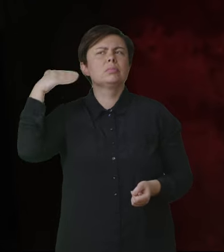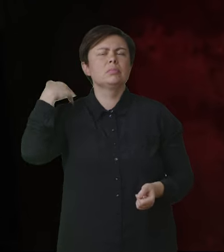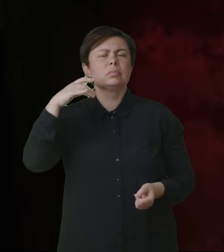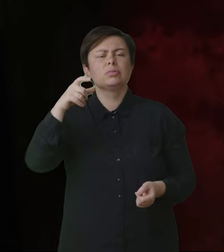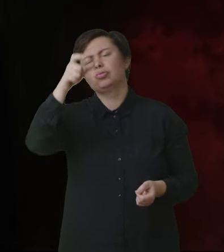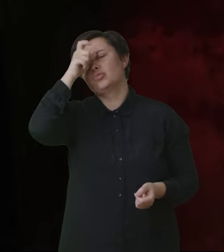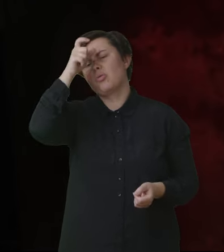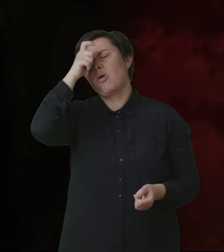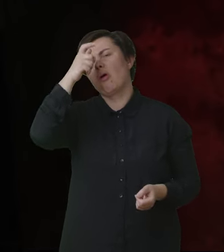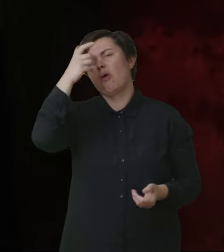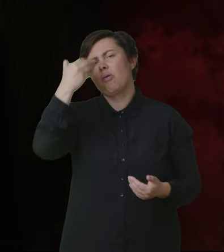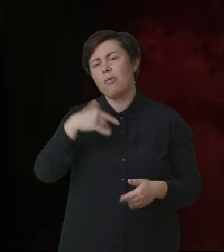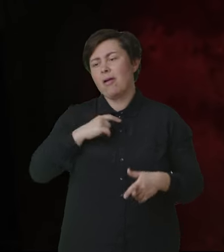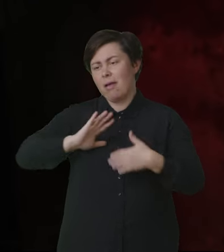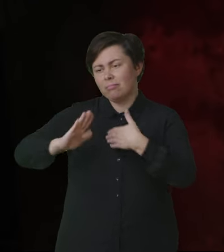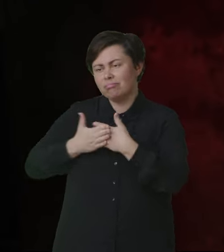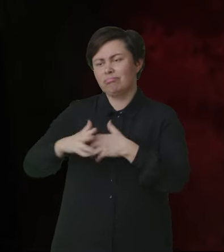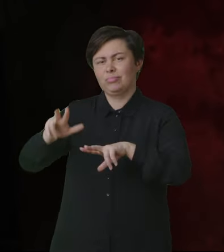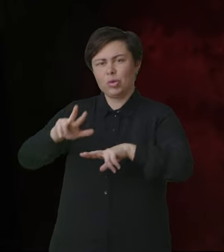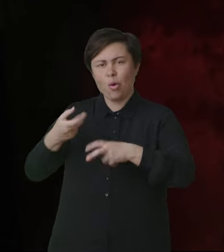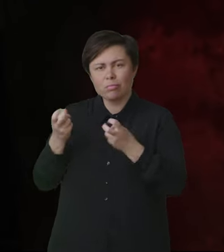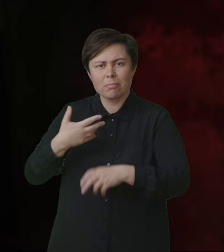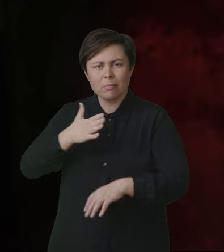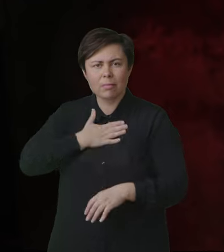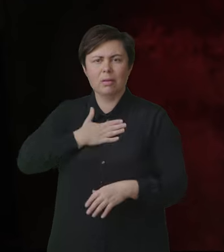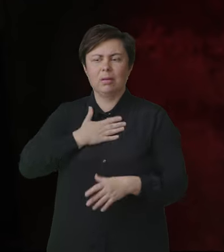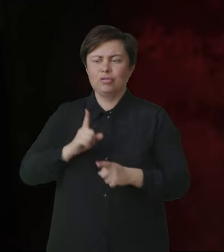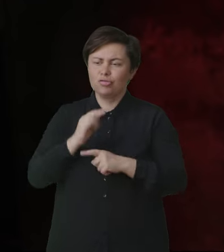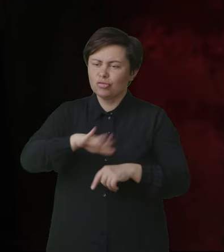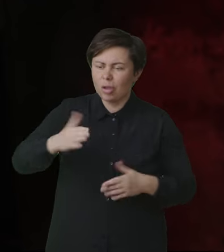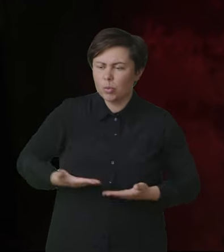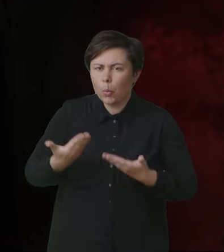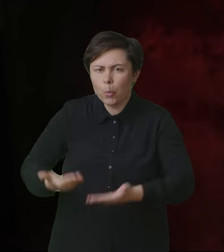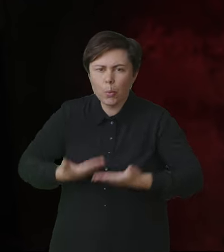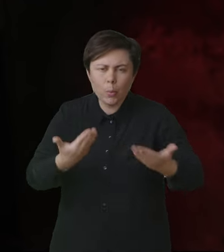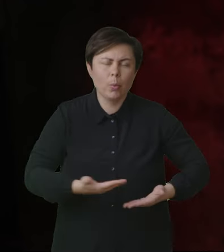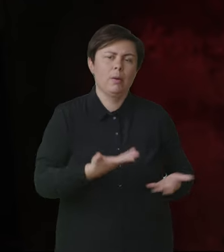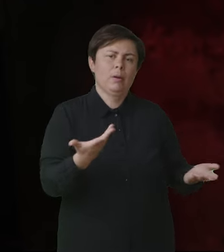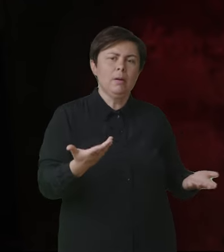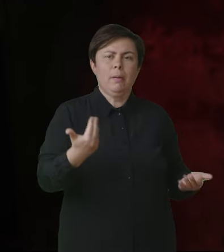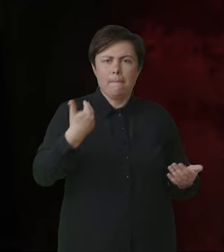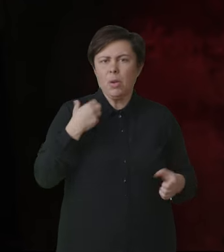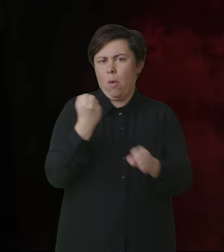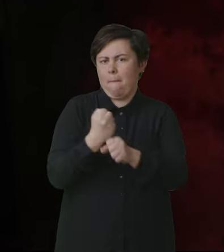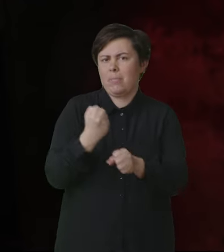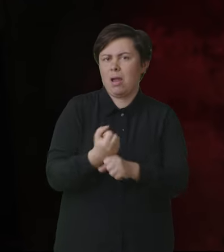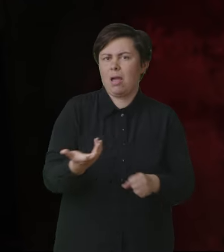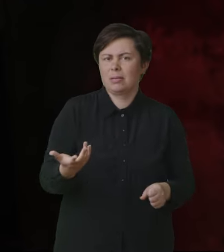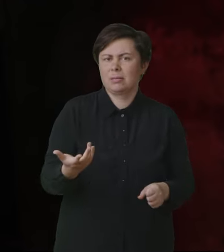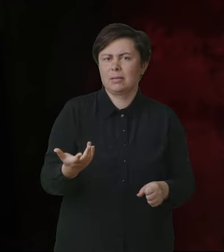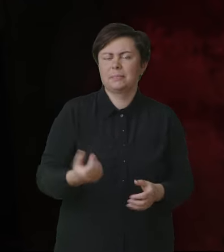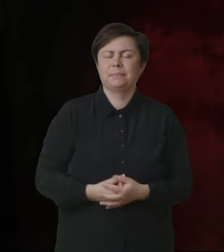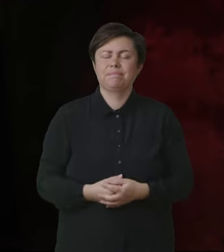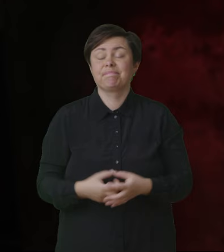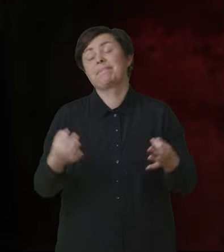człowiek, ożeniłem się, rodzinę założyłem, rodziły się dzieci i była praca, co nie?